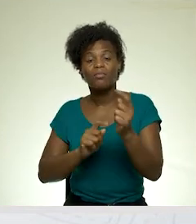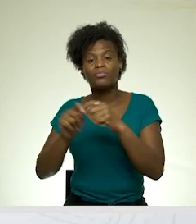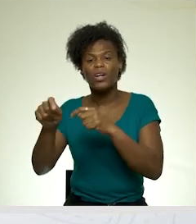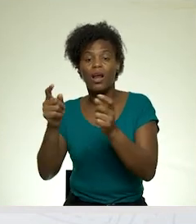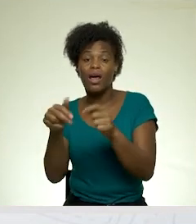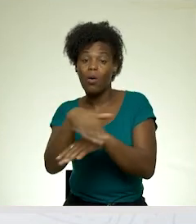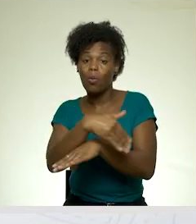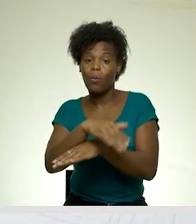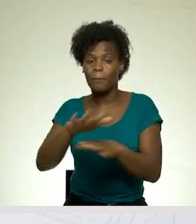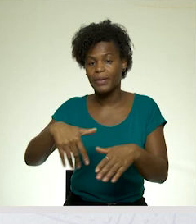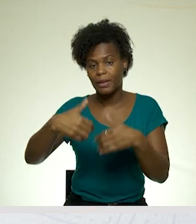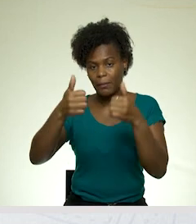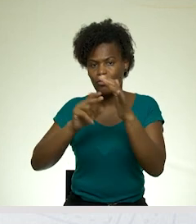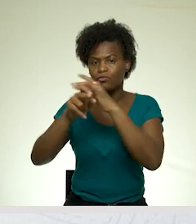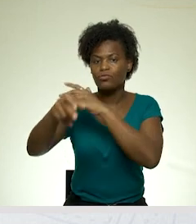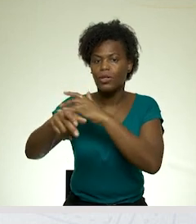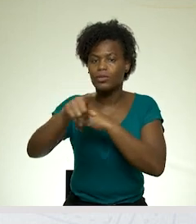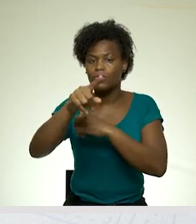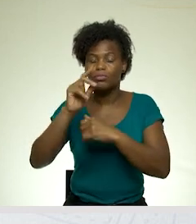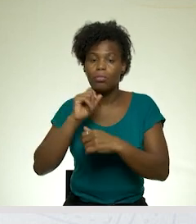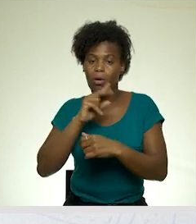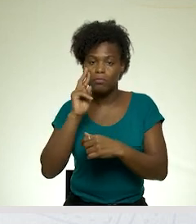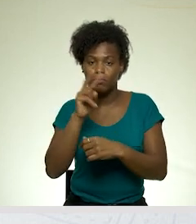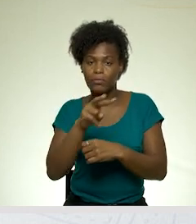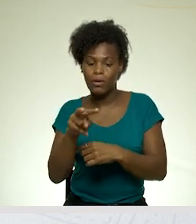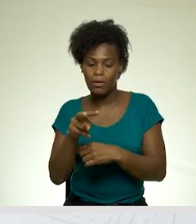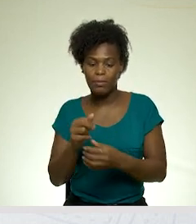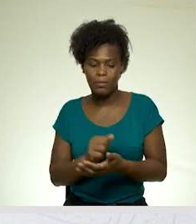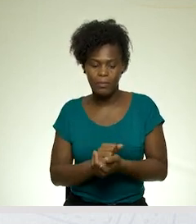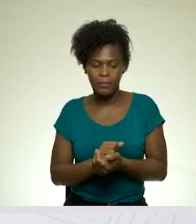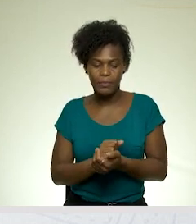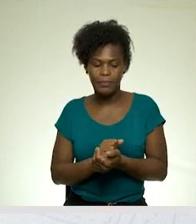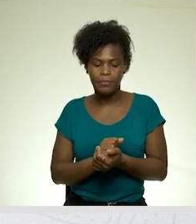rue principale et du boulevard Métro.